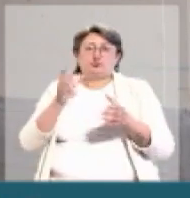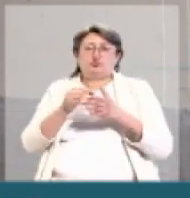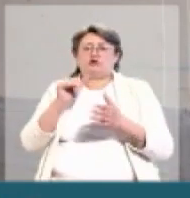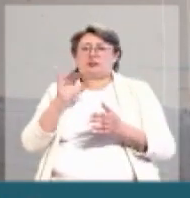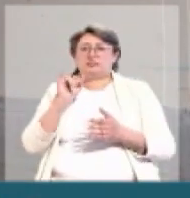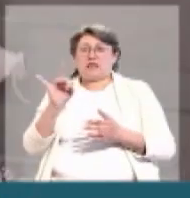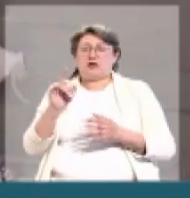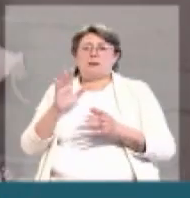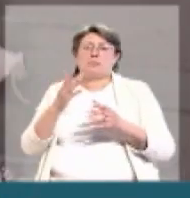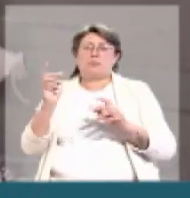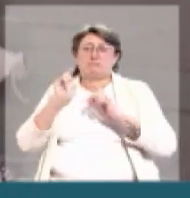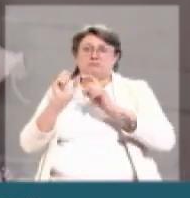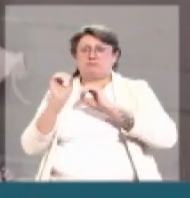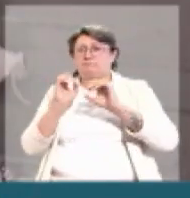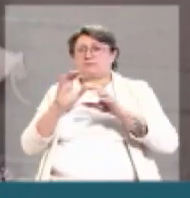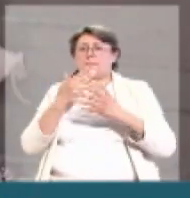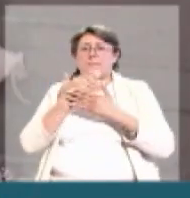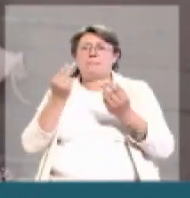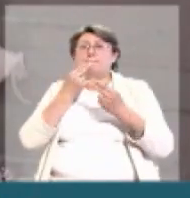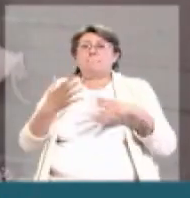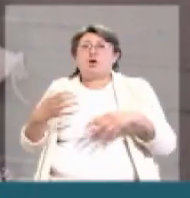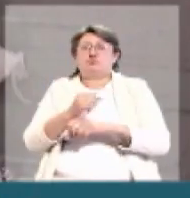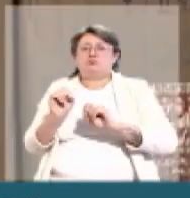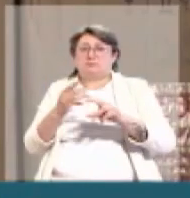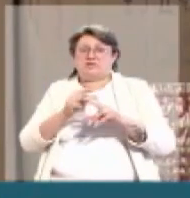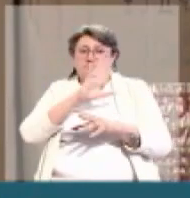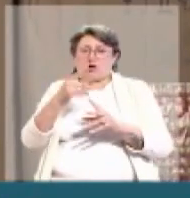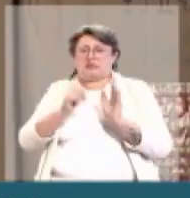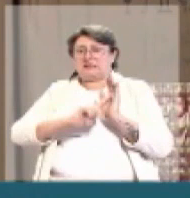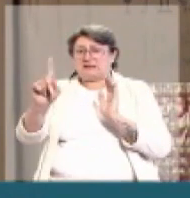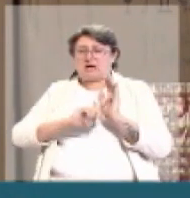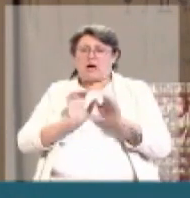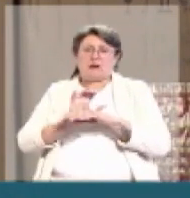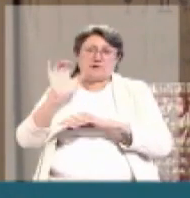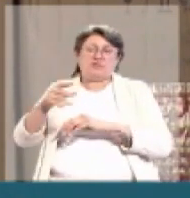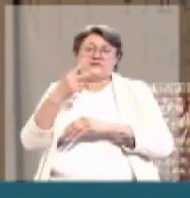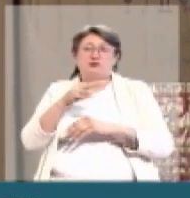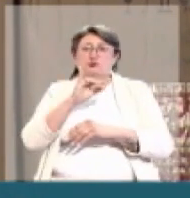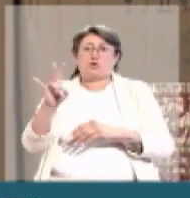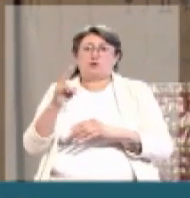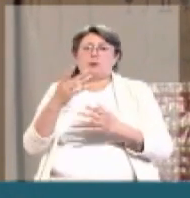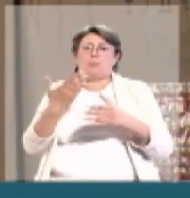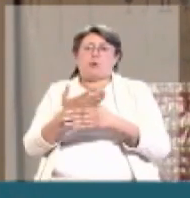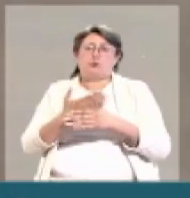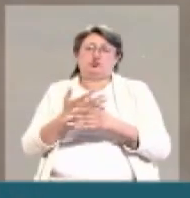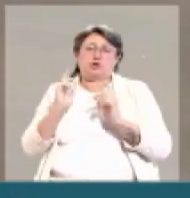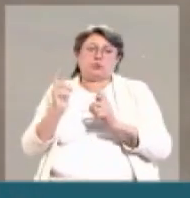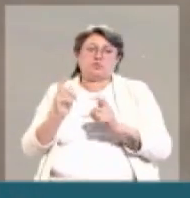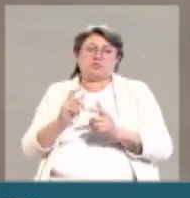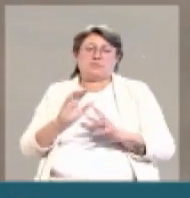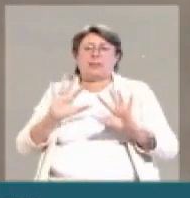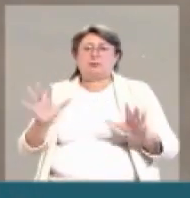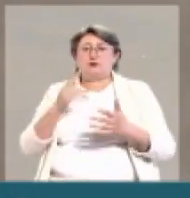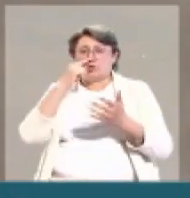«Жастар Рухы» отгружают машину последние мешки с продовольствием. Всего за этот рейс в Абайскую область отправится 20 тонн гуманитарного груза.